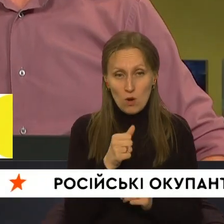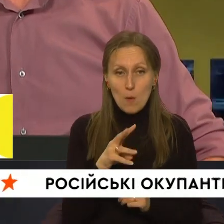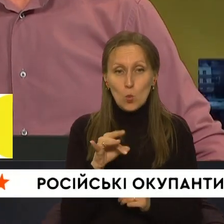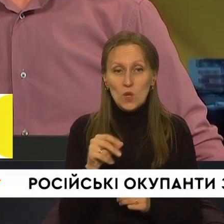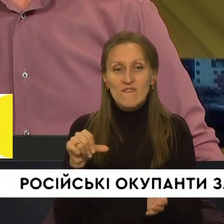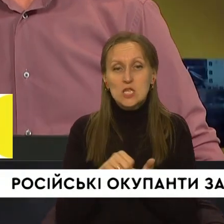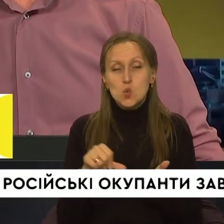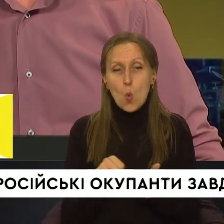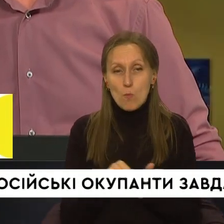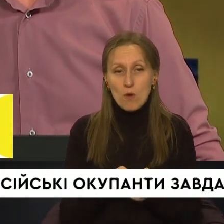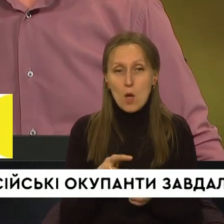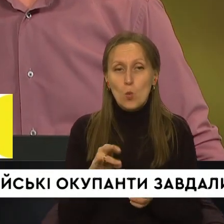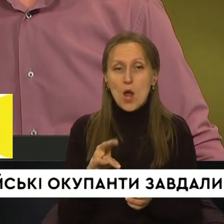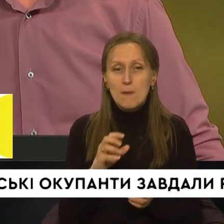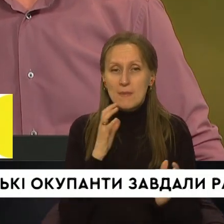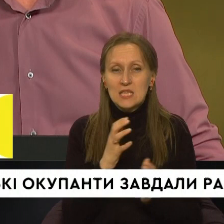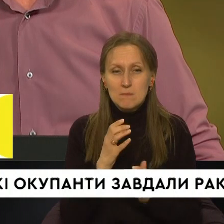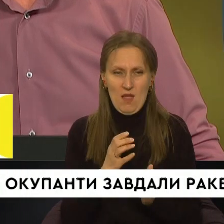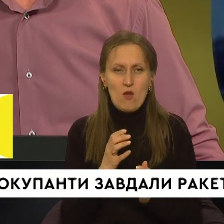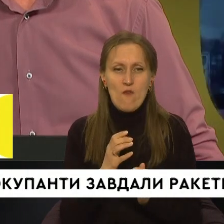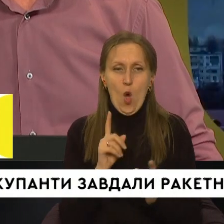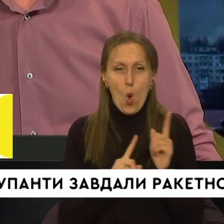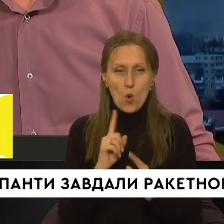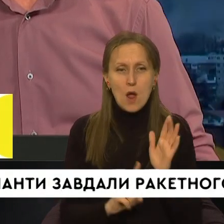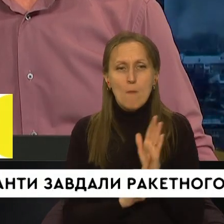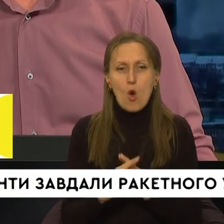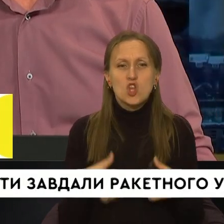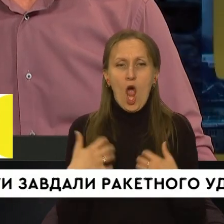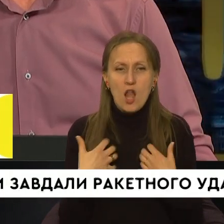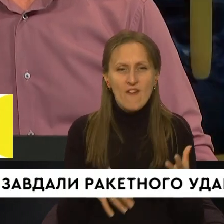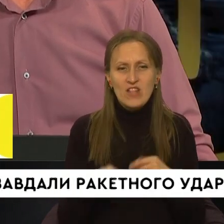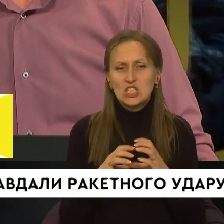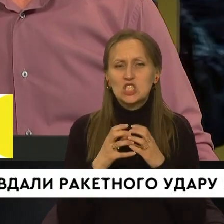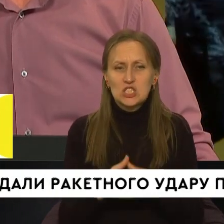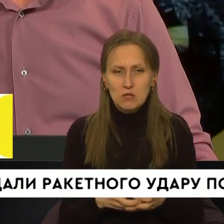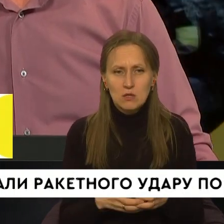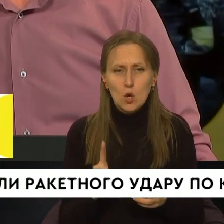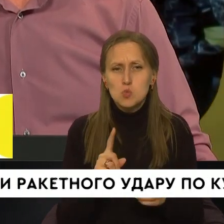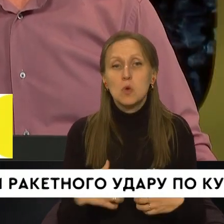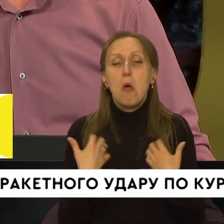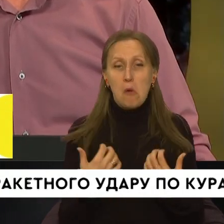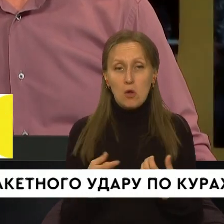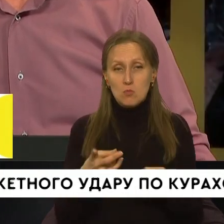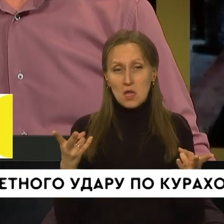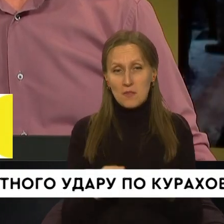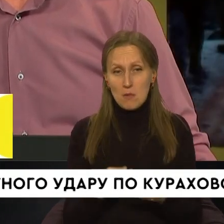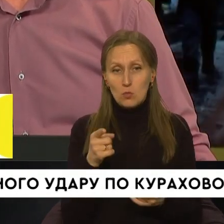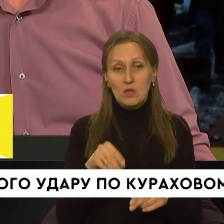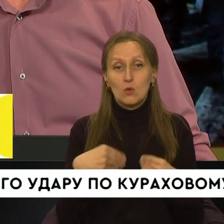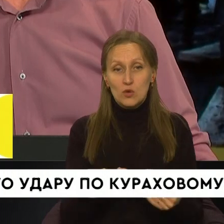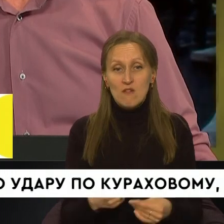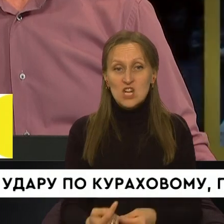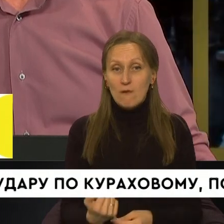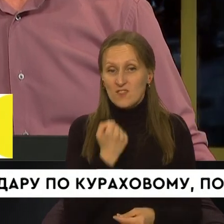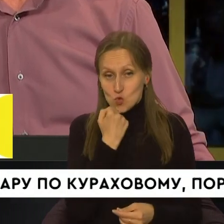Мюнхені виступав на Мюнхенської безпекової конференції і почав лякати весь світ. Світ чомусь злякався. Йому треба було тоді дати вже в